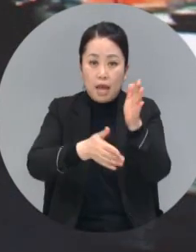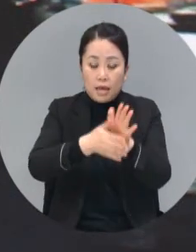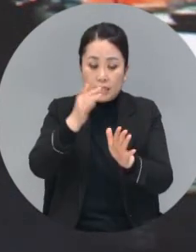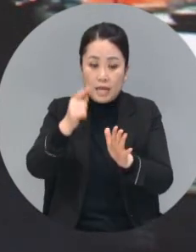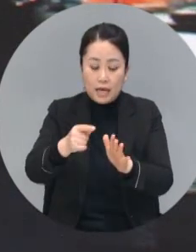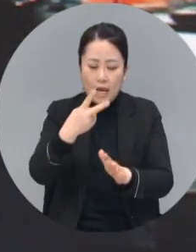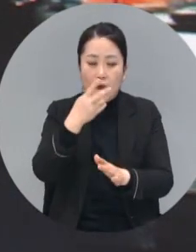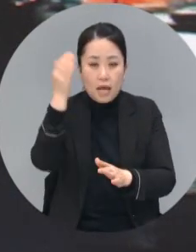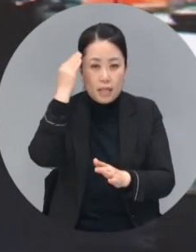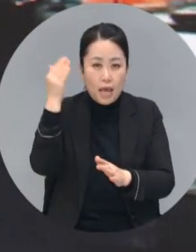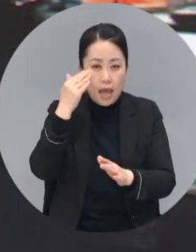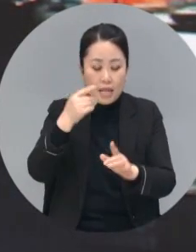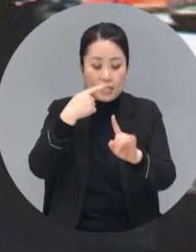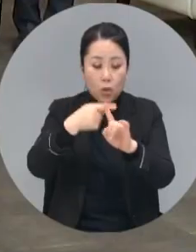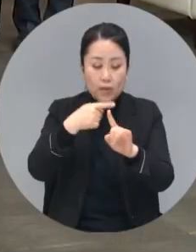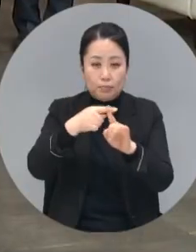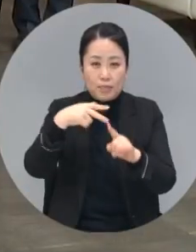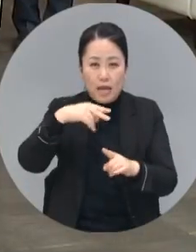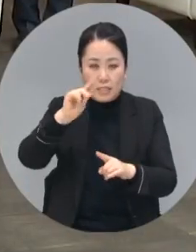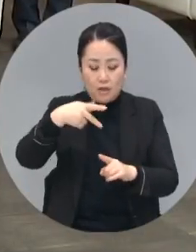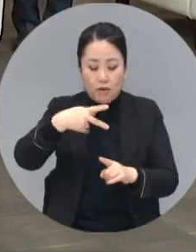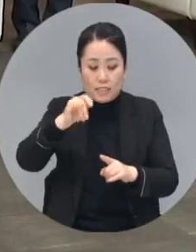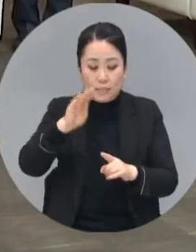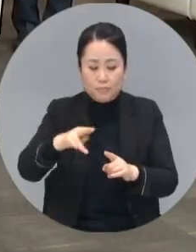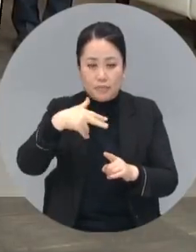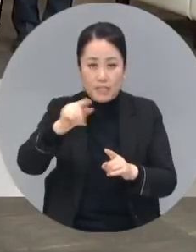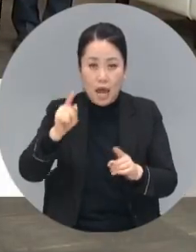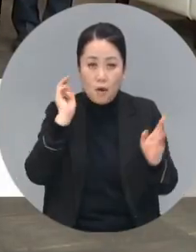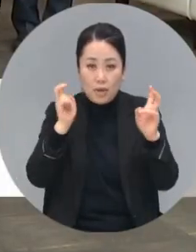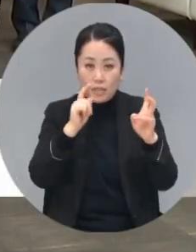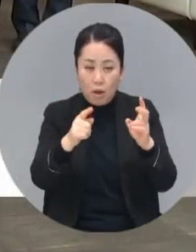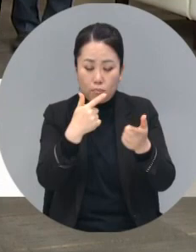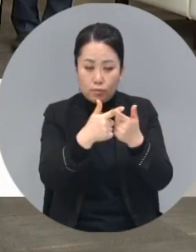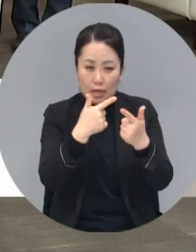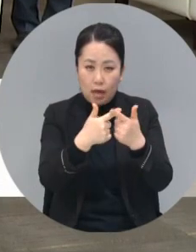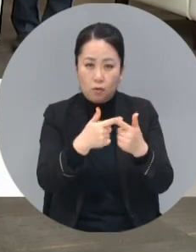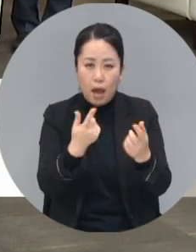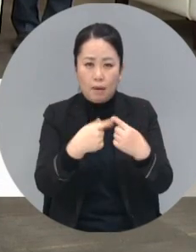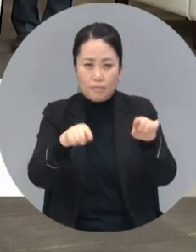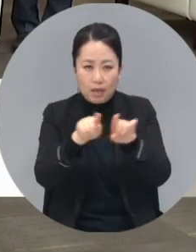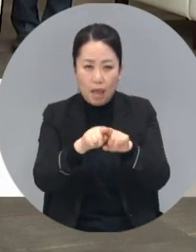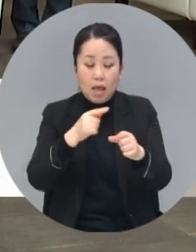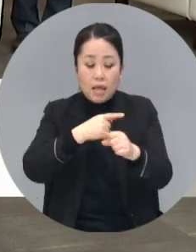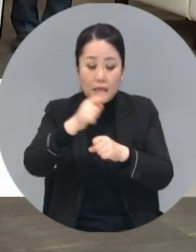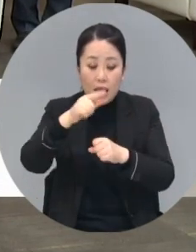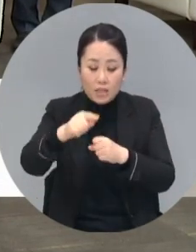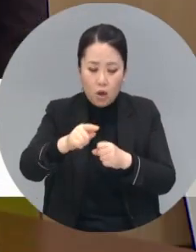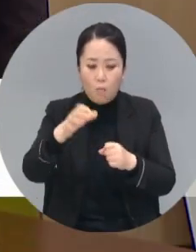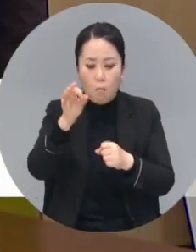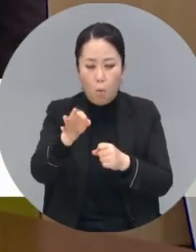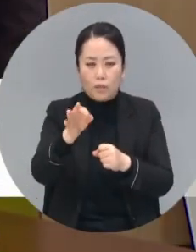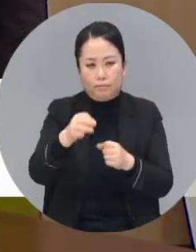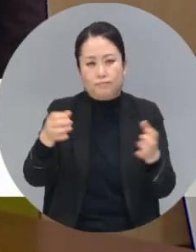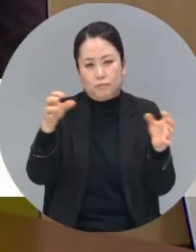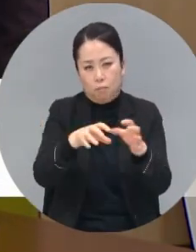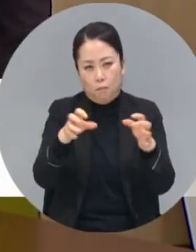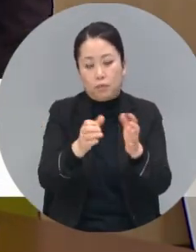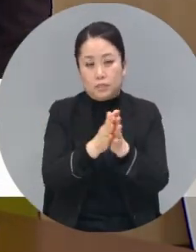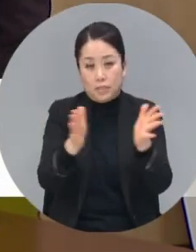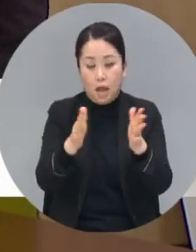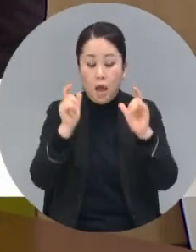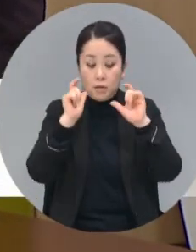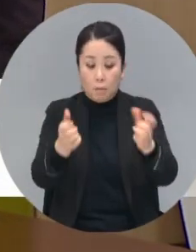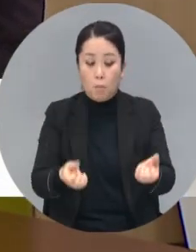부산시가 대한적십자사 부산지사와 함께 내년 적십자 회비 모금을 시작했습니다. 오늘